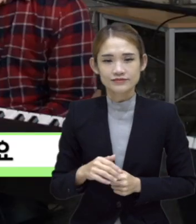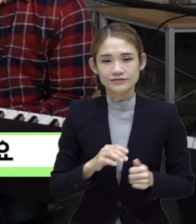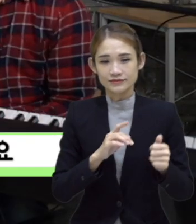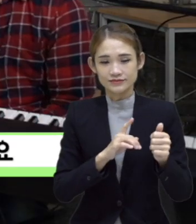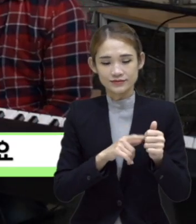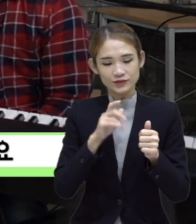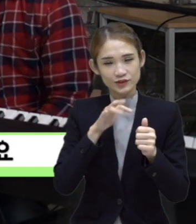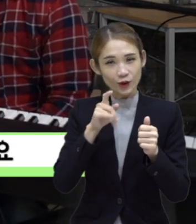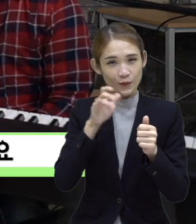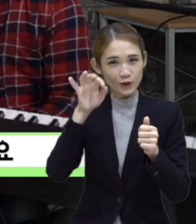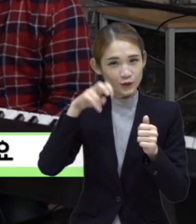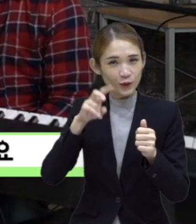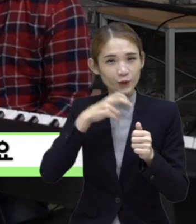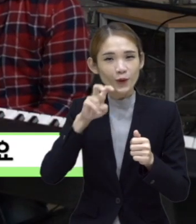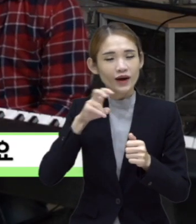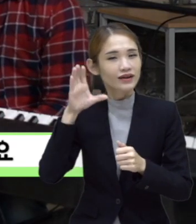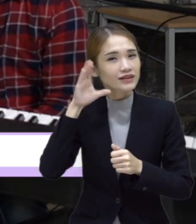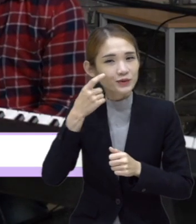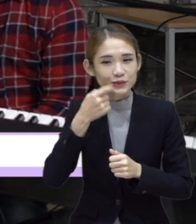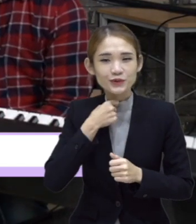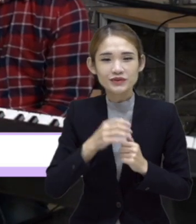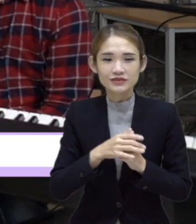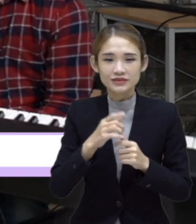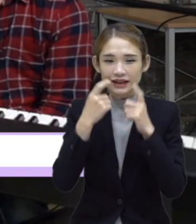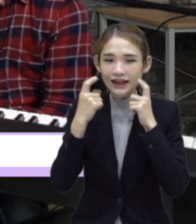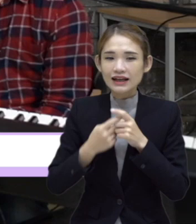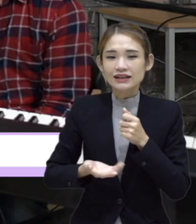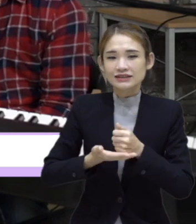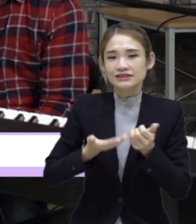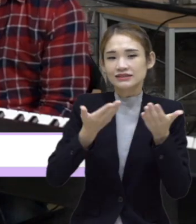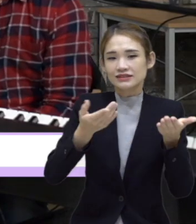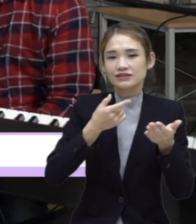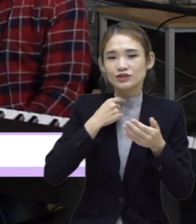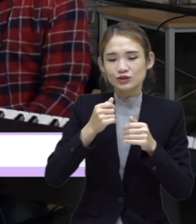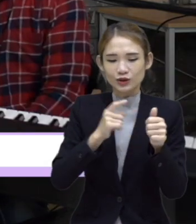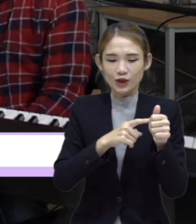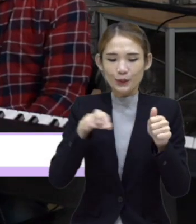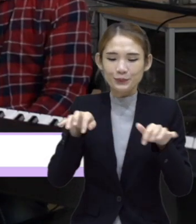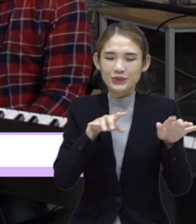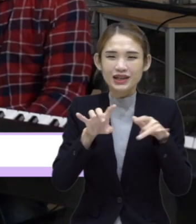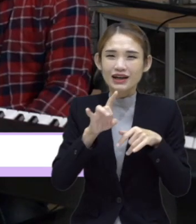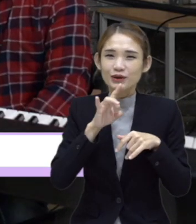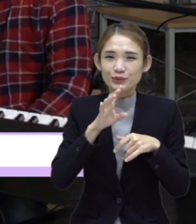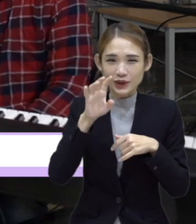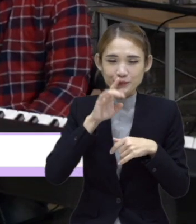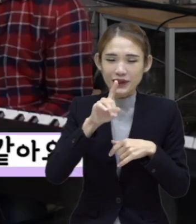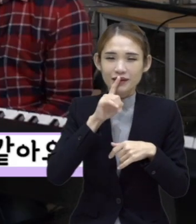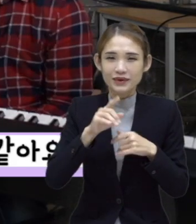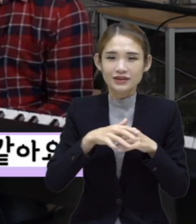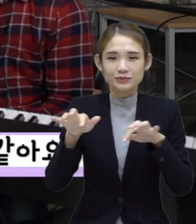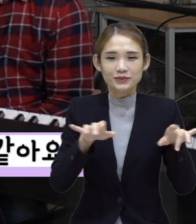아, 우리 명수 형도 노래 한번 듣고 넘어가 봐야 되잖아요. 저는 개인적으로 추천하는 건 네. 명수 씨는 피아노로 말을 하는 사람이기